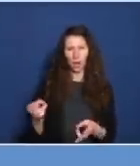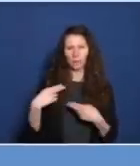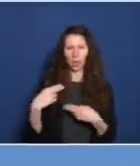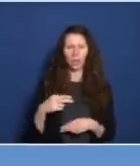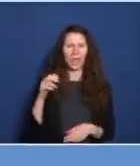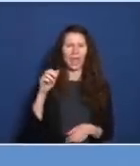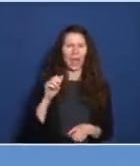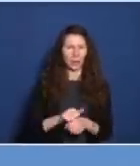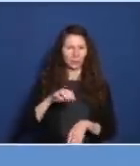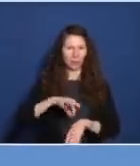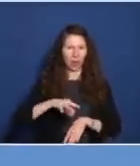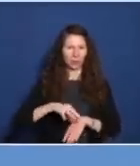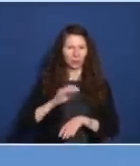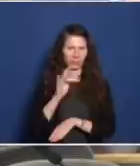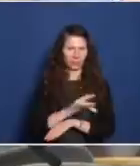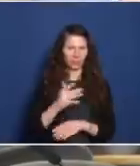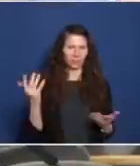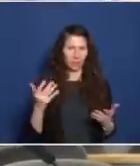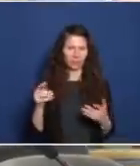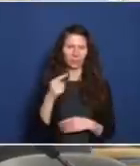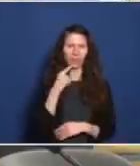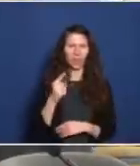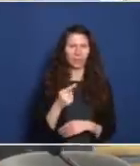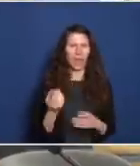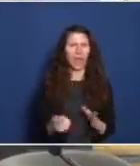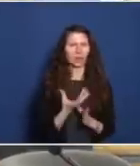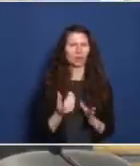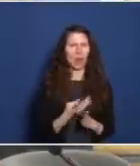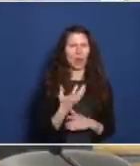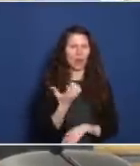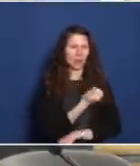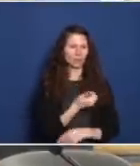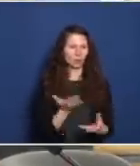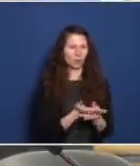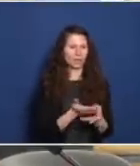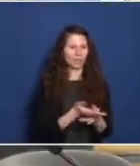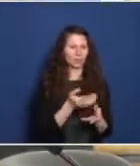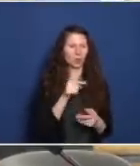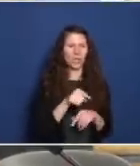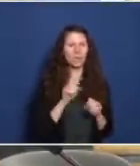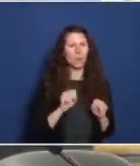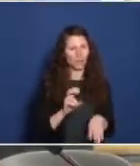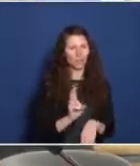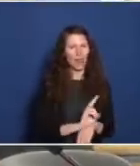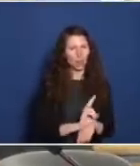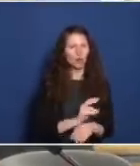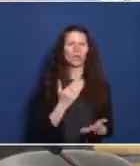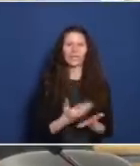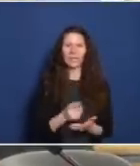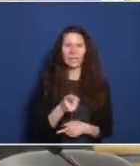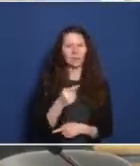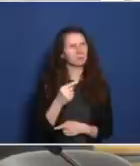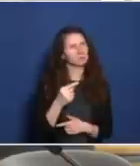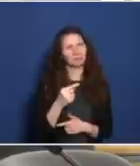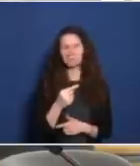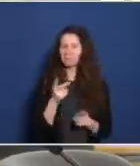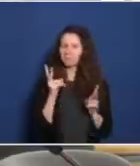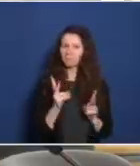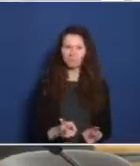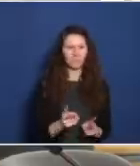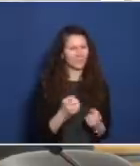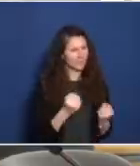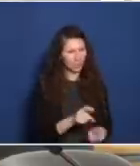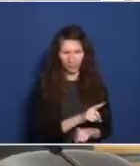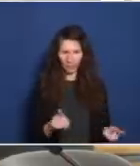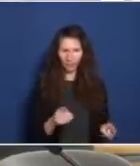gesagt, die aktuelle Impfdokumentation sei nicht fälschungssicher. Darum mache es keinen Sinn, solange man das nicht fälschungssicher hat. Und der